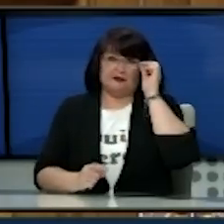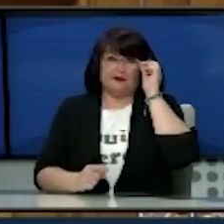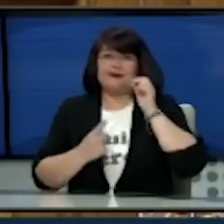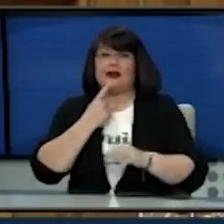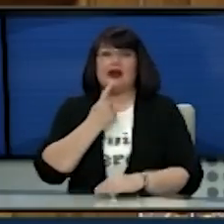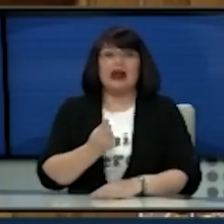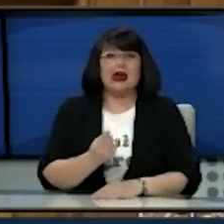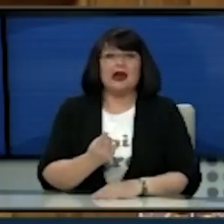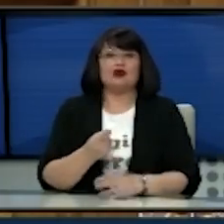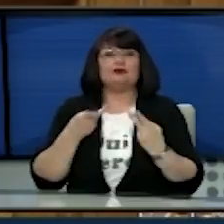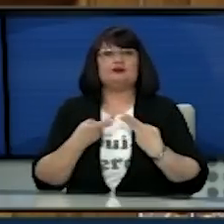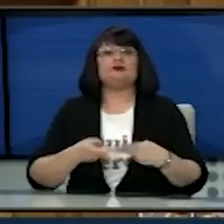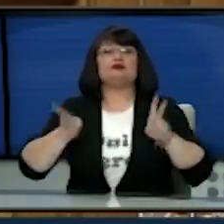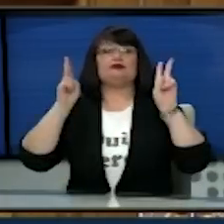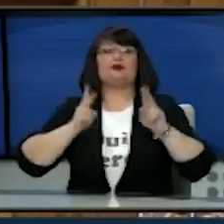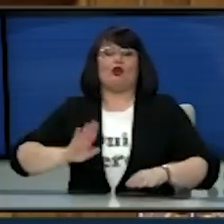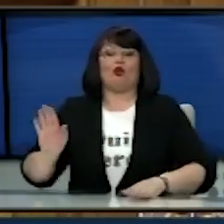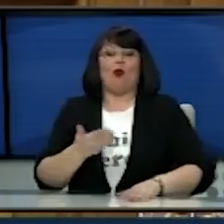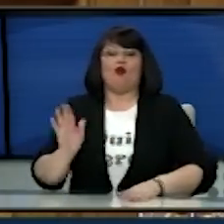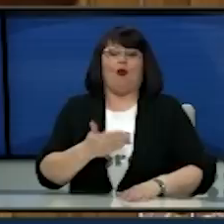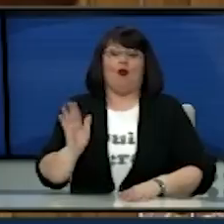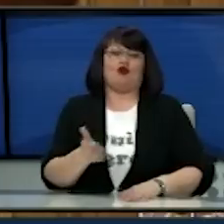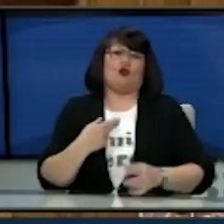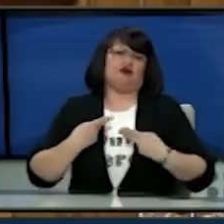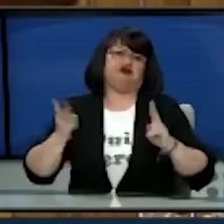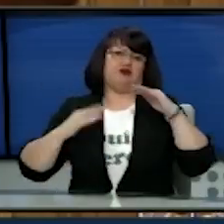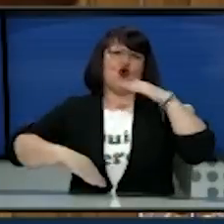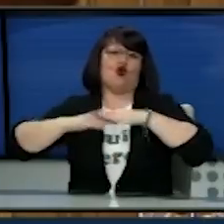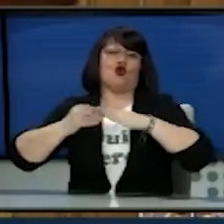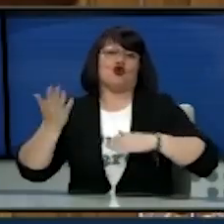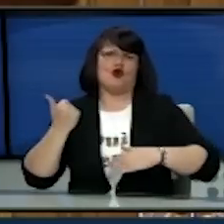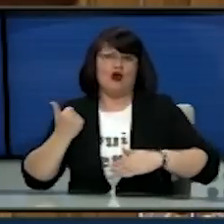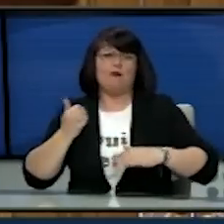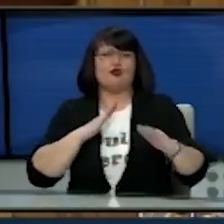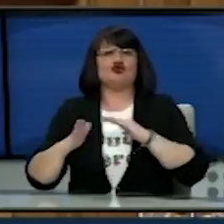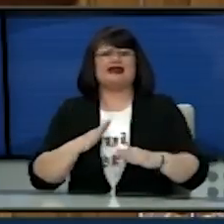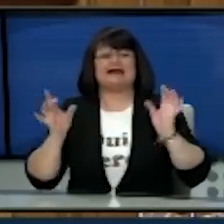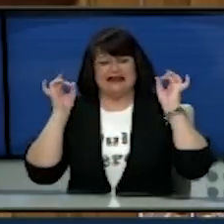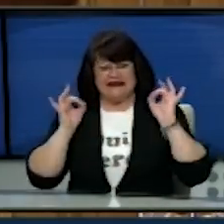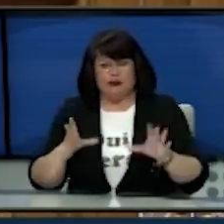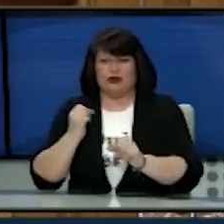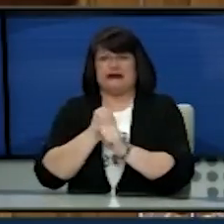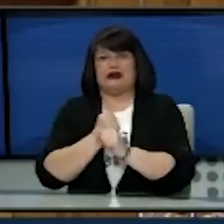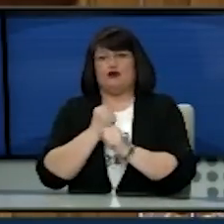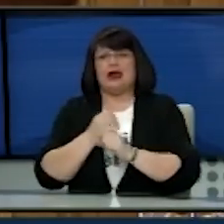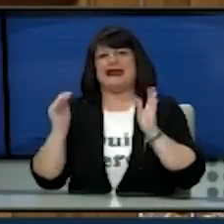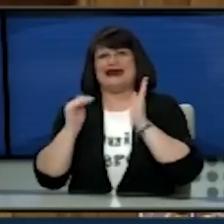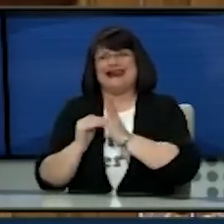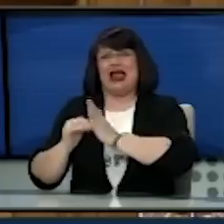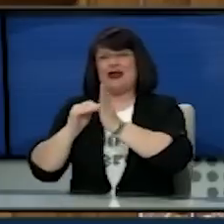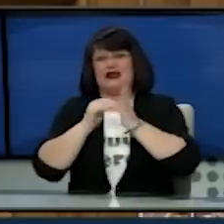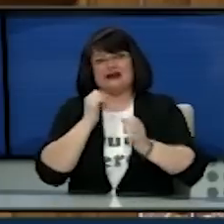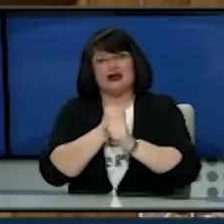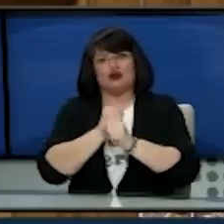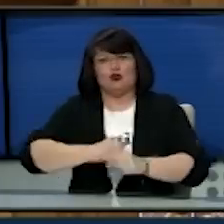αναφέρομαι στην απελευθέρωση των απολύσεων. Κανένα όριο, καμιά προστασία της εργασίας. Χιλιάδες